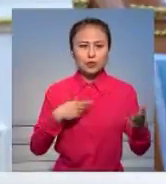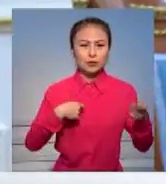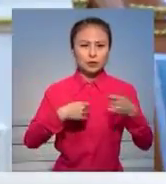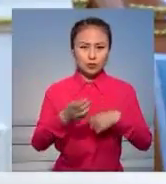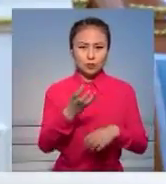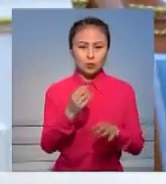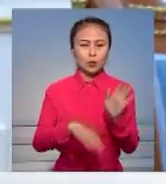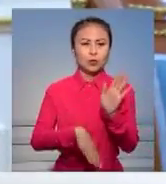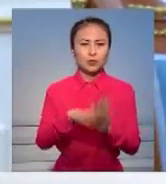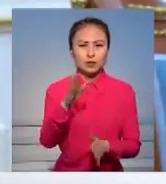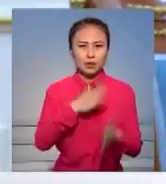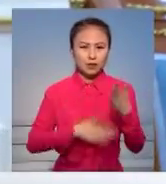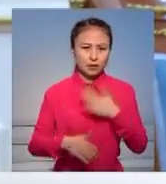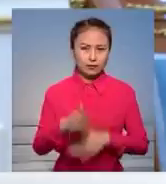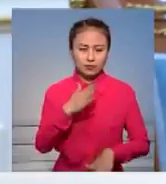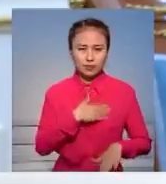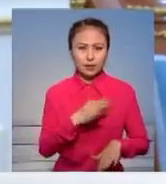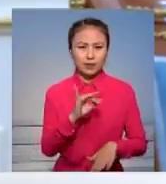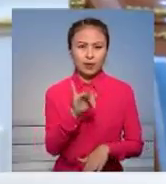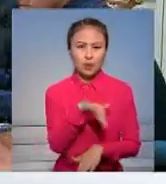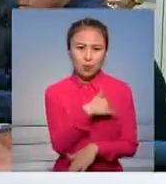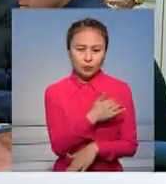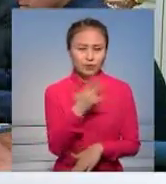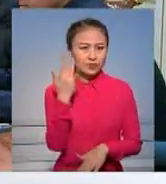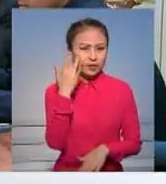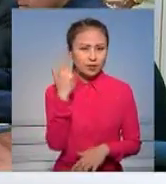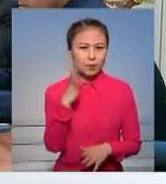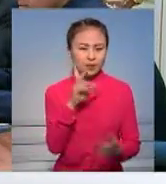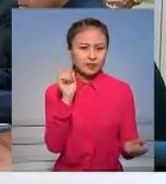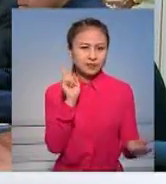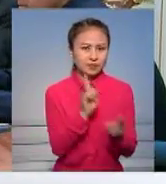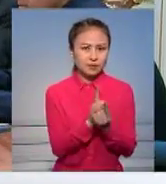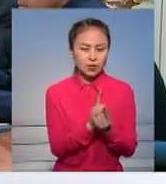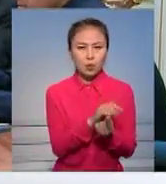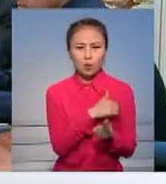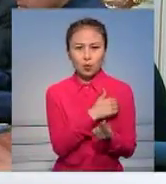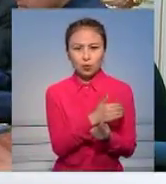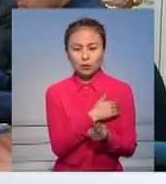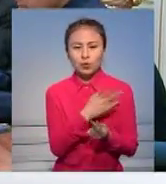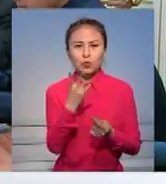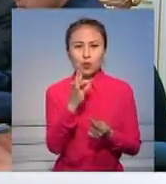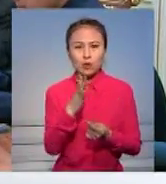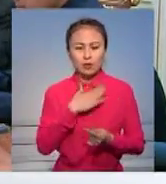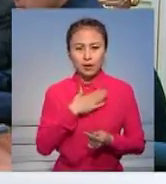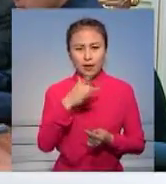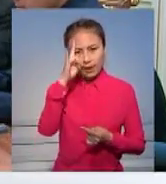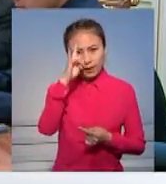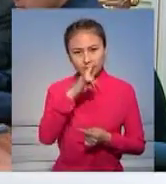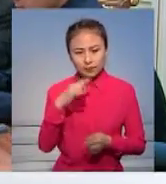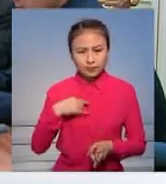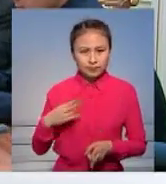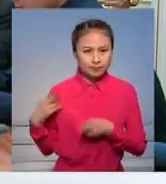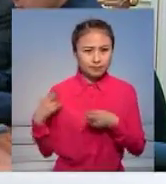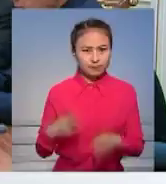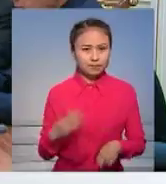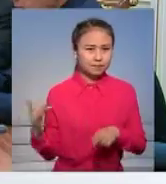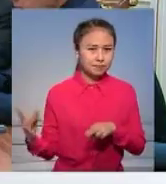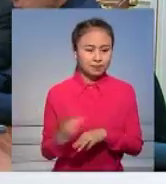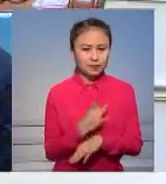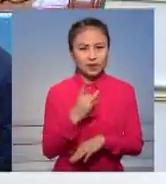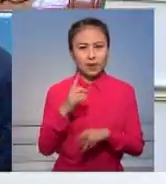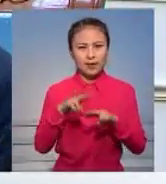әрі кеңейтуге мүдделі екенін жеткізді. Сондай-ақ сізбен кездескісі келетінін айтты. Ал мен үшін Қазақстанға жасаған алғашқы